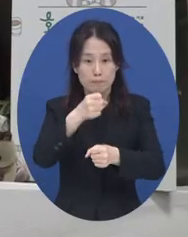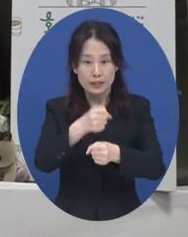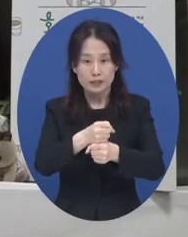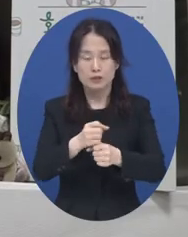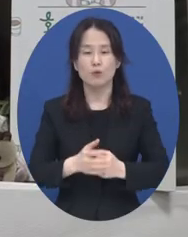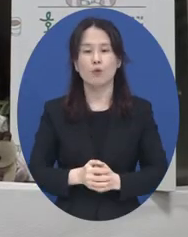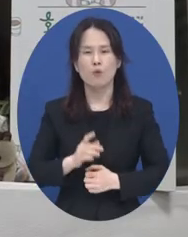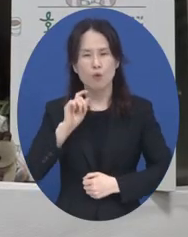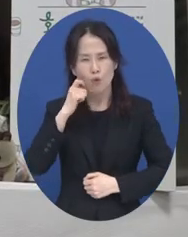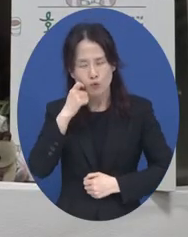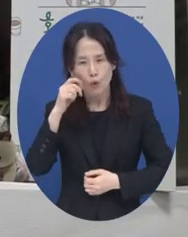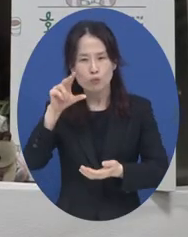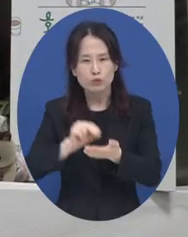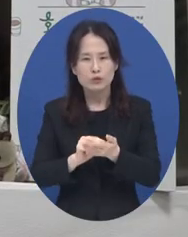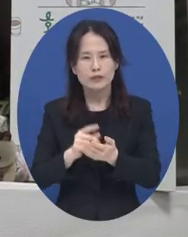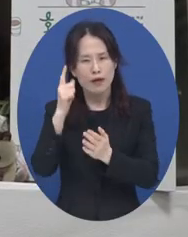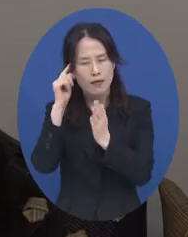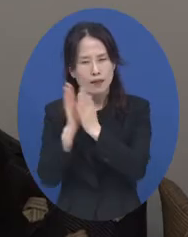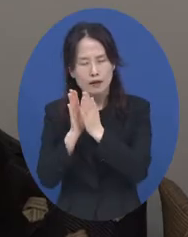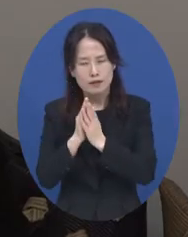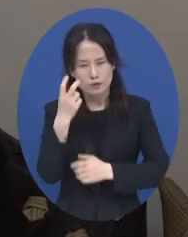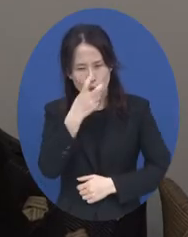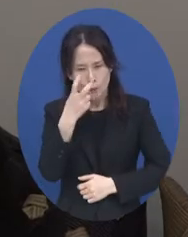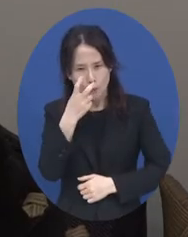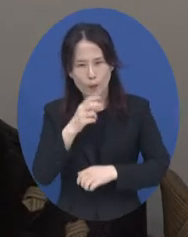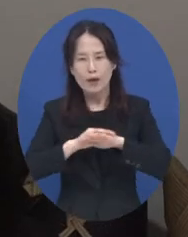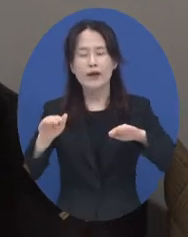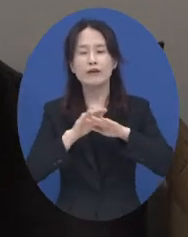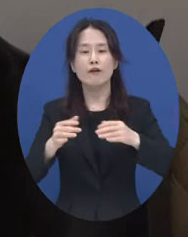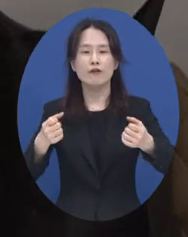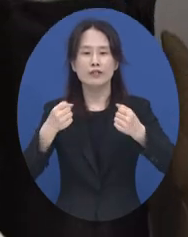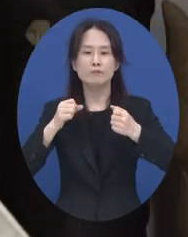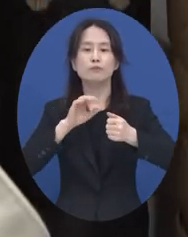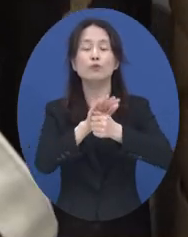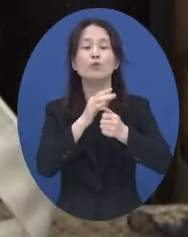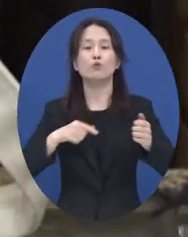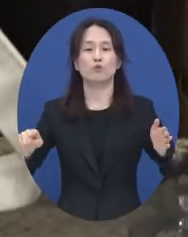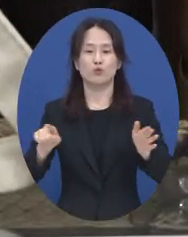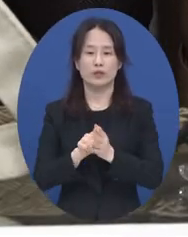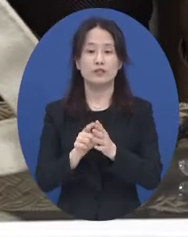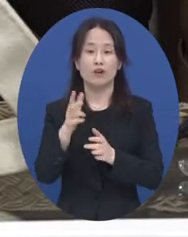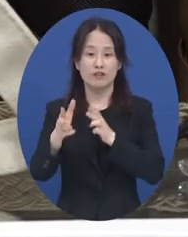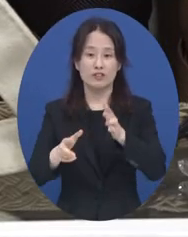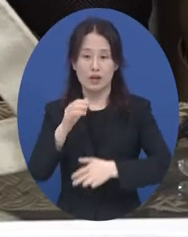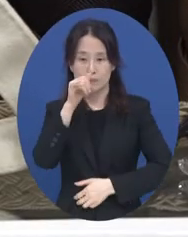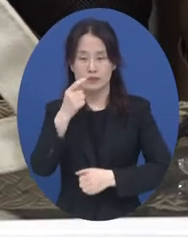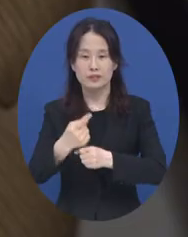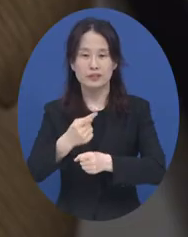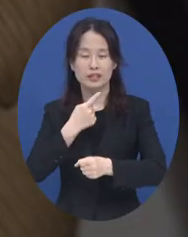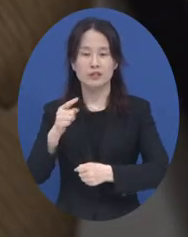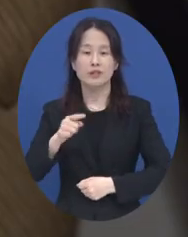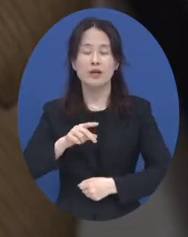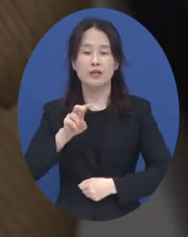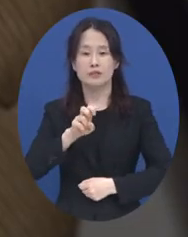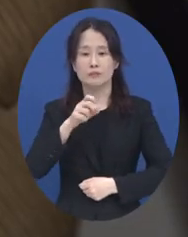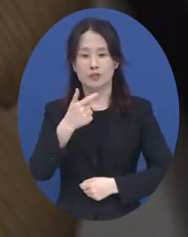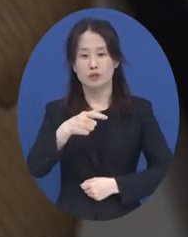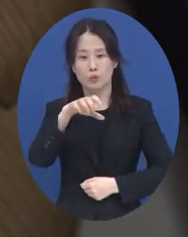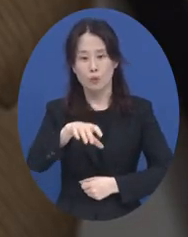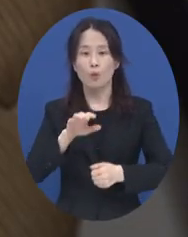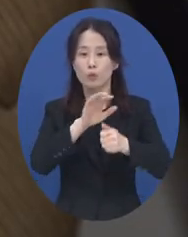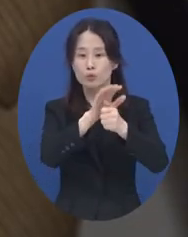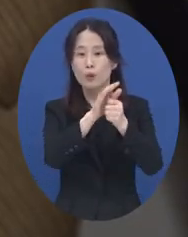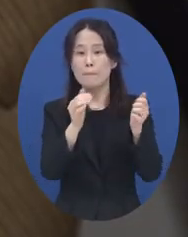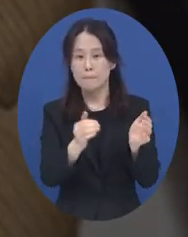일상 속 어려움을 스스로 진단하고 해결할 수 있는 힘을 길러 내고자 추진하는 사업으로 지난해 골목상권 26 곳에